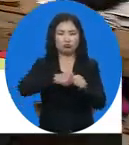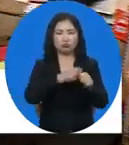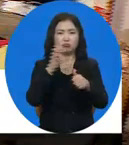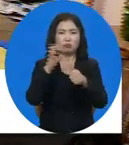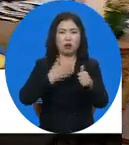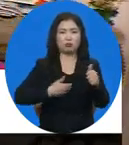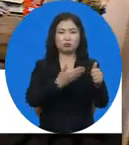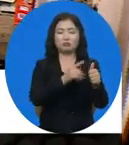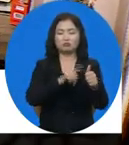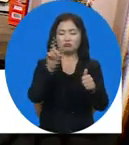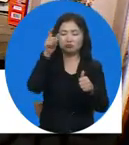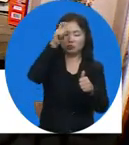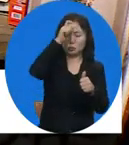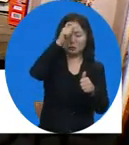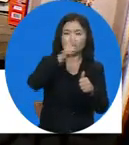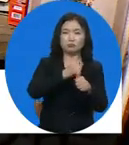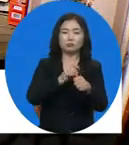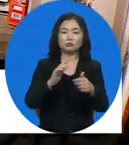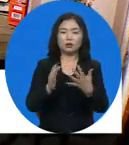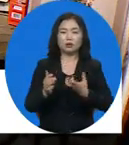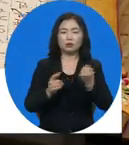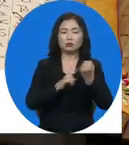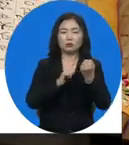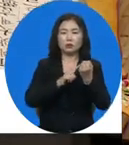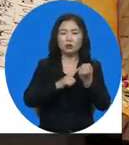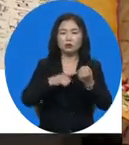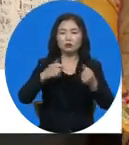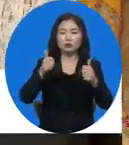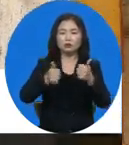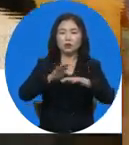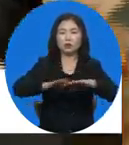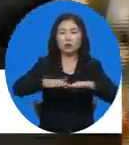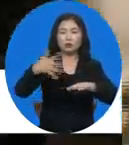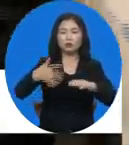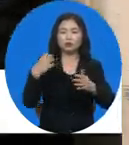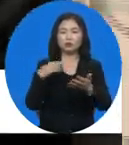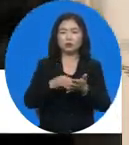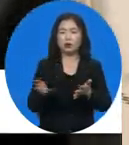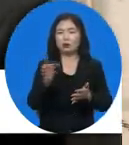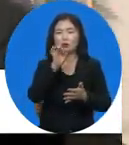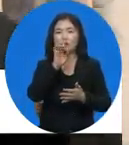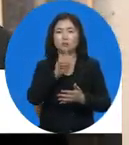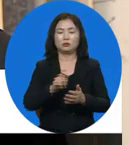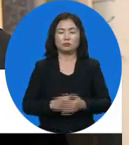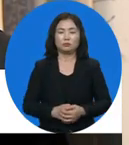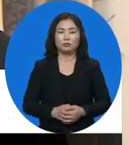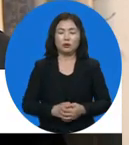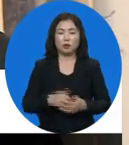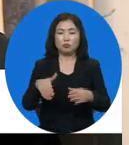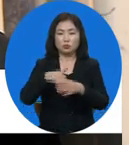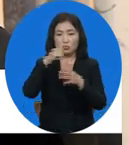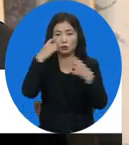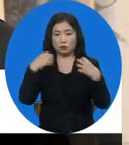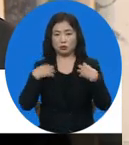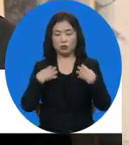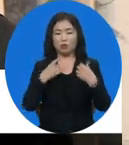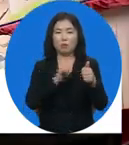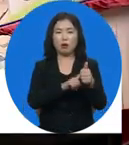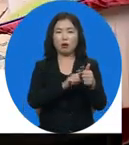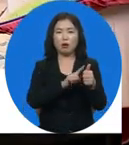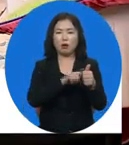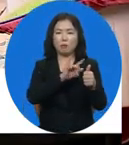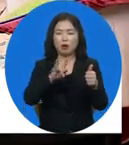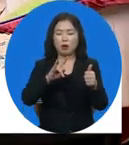했지만 배씨는 소유권 을 가리는 법적대응 수순이 남아있어 돌려줄 수 없다고 밝혔습니다 문화재청은 배씨가